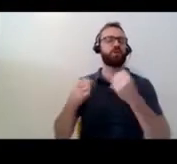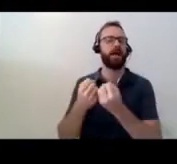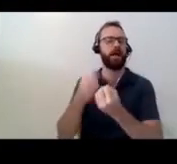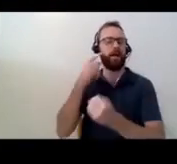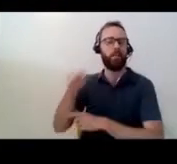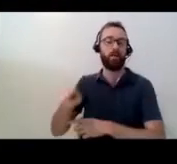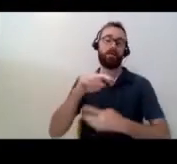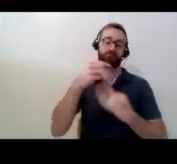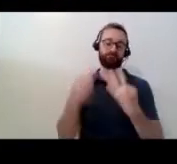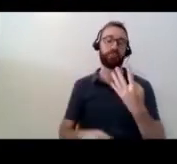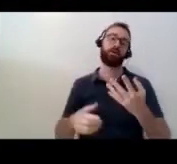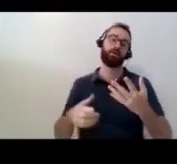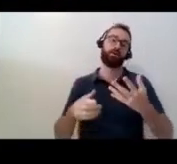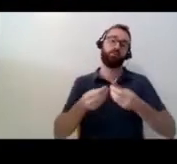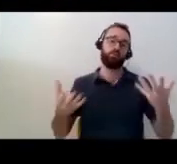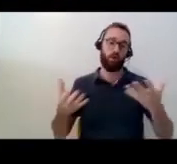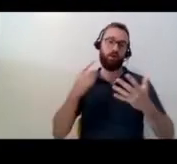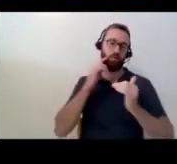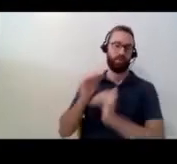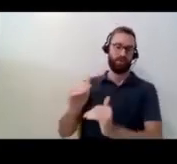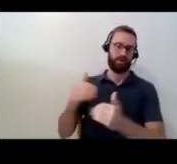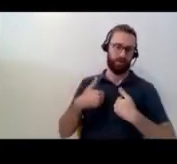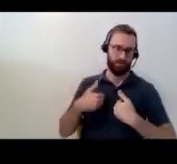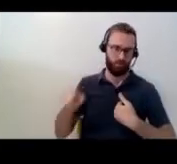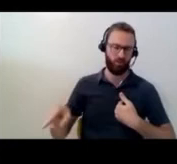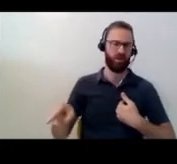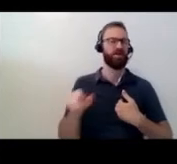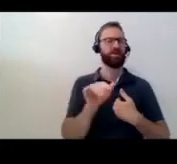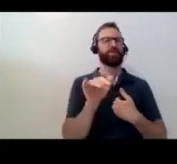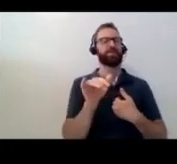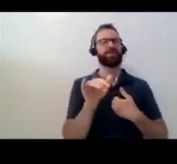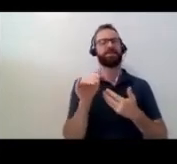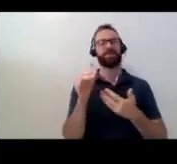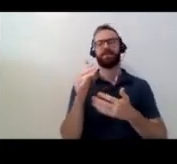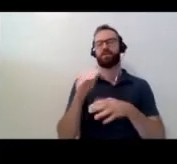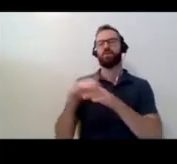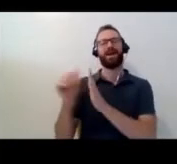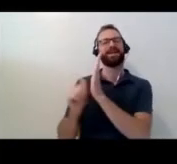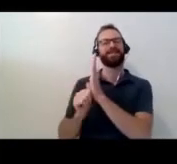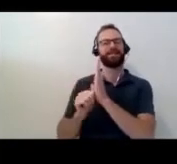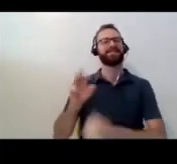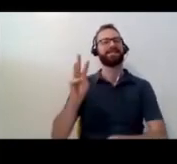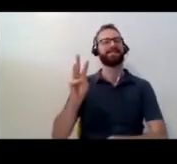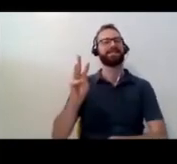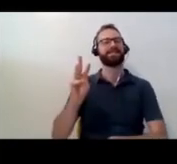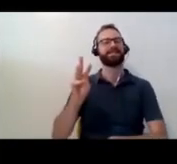prévues et il y a surtout celle de l'article 6